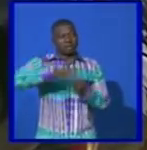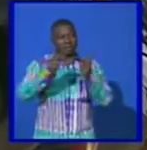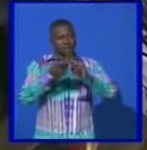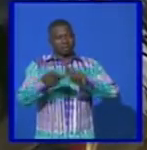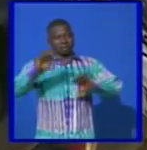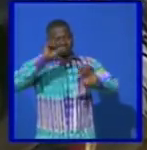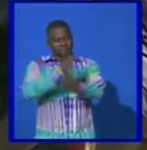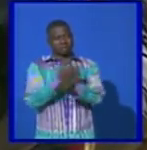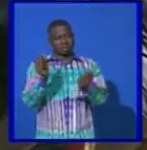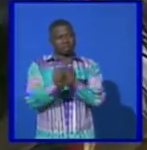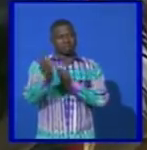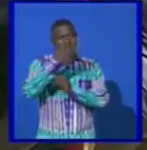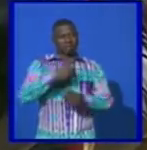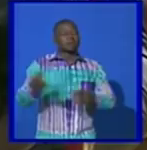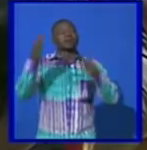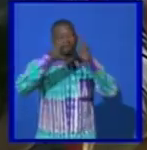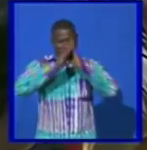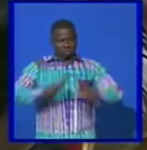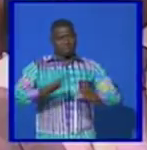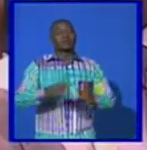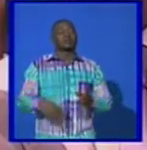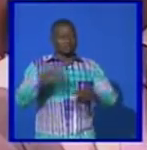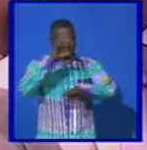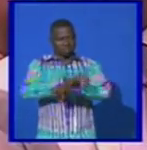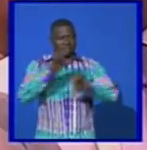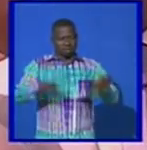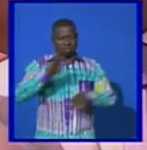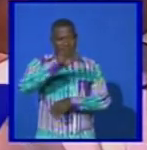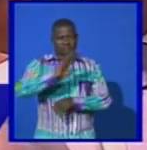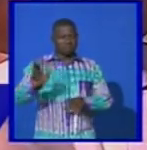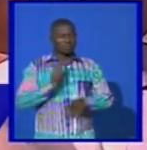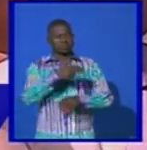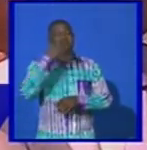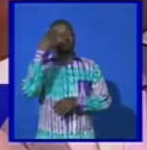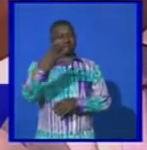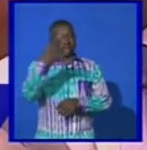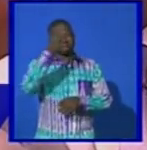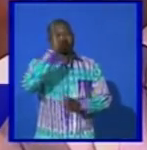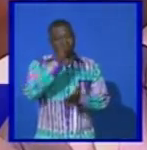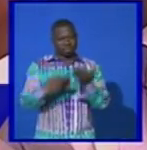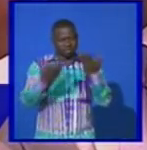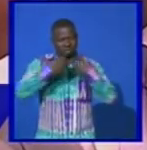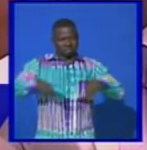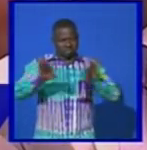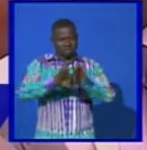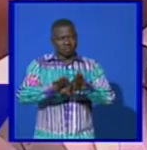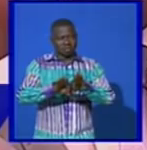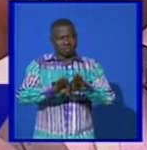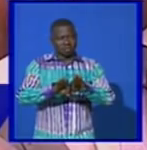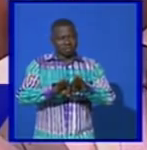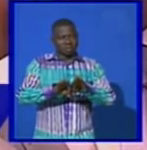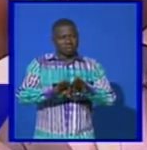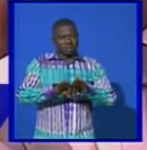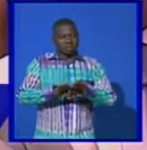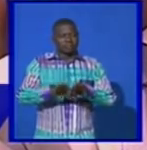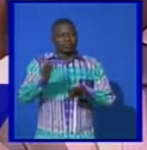de l'entreprise du Burkina. Nous avons 4 domaines essentiels dans lesquels nous devons nous investir, notamment la question du plaidoyer